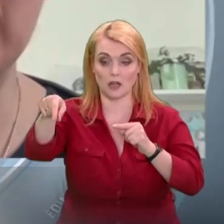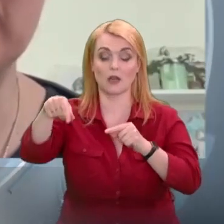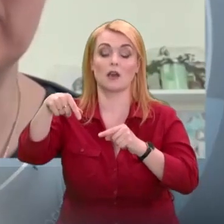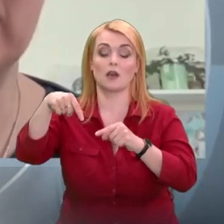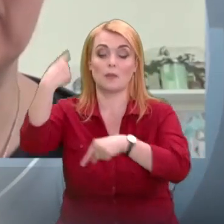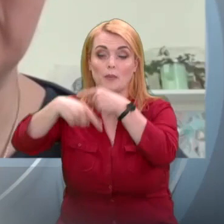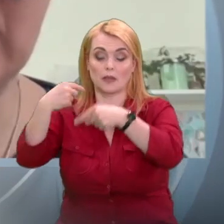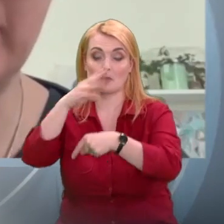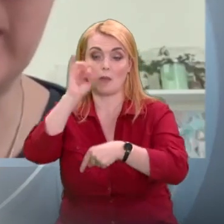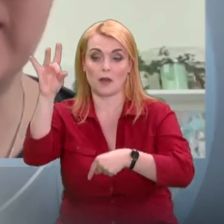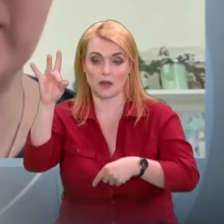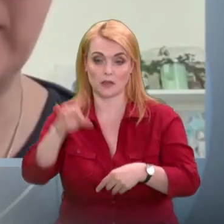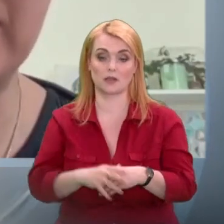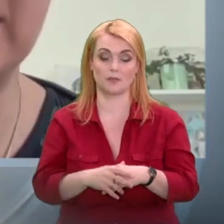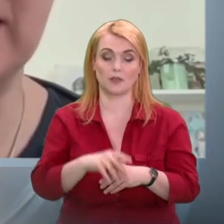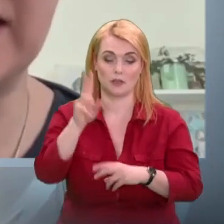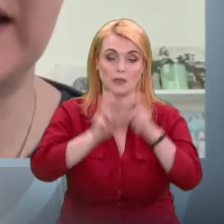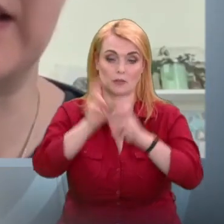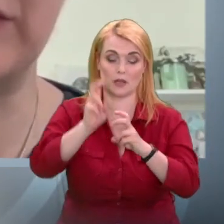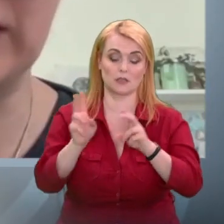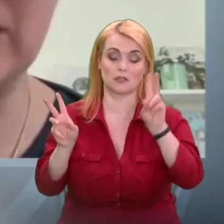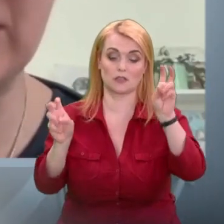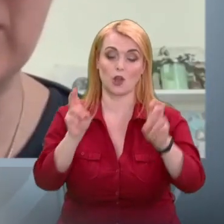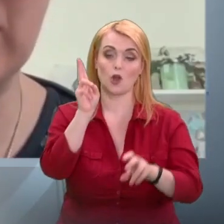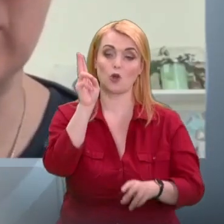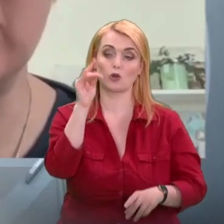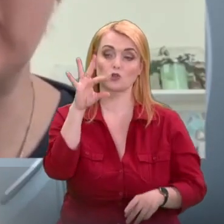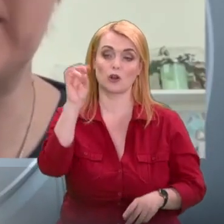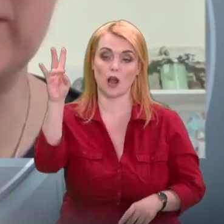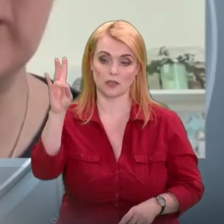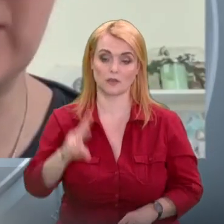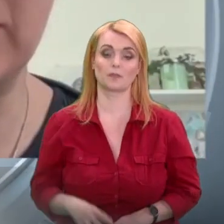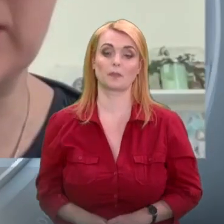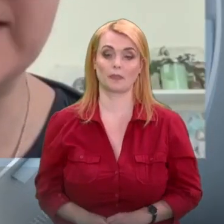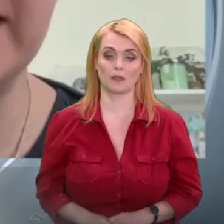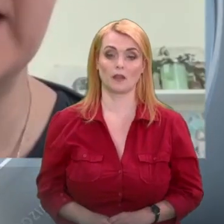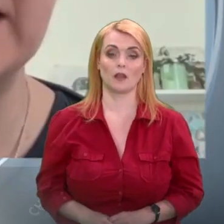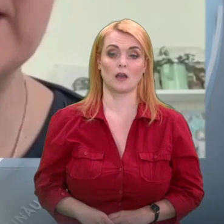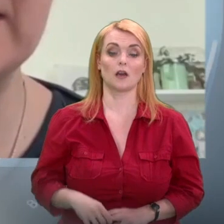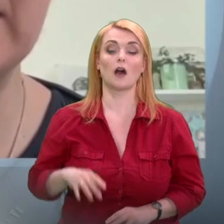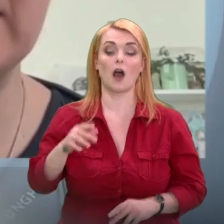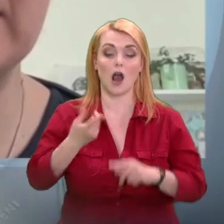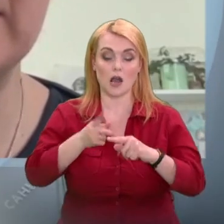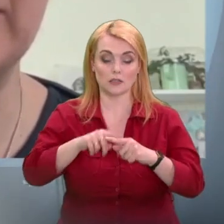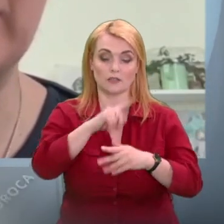rezolva în mare parte prin linia Vulcănești-Chișinău și prin Suceava-Bălți,